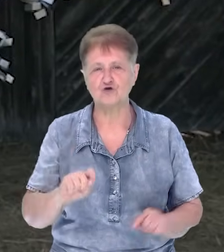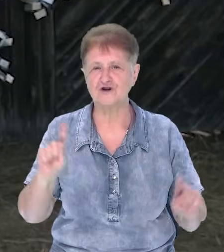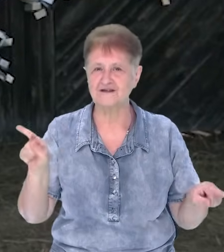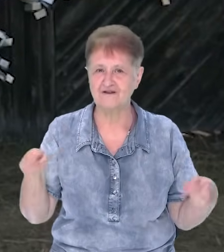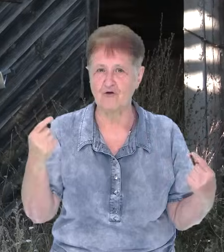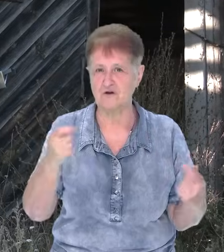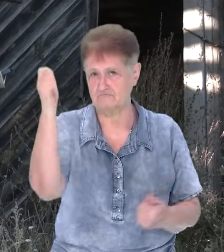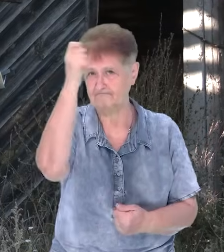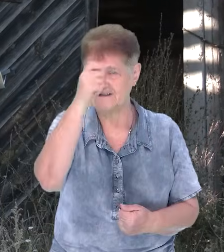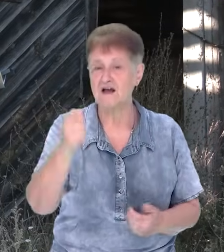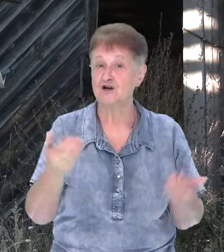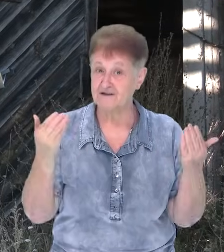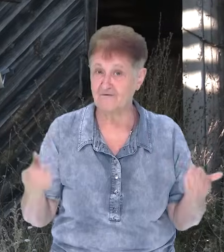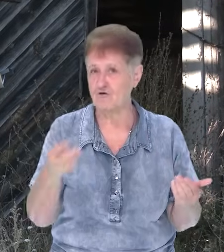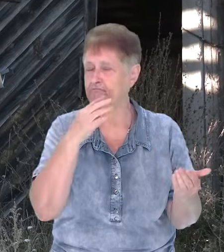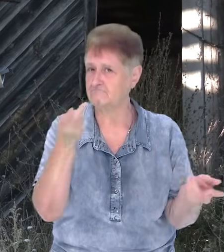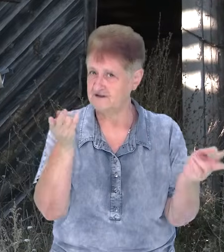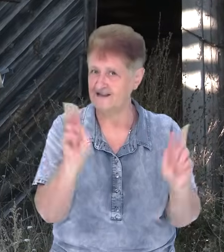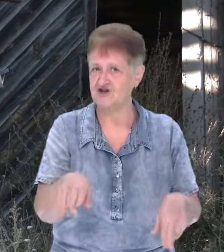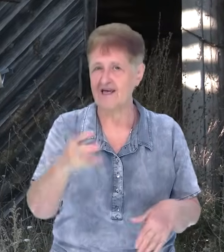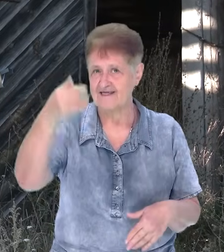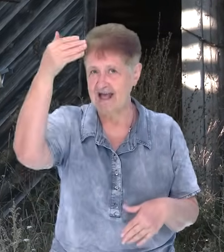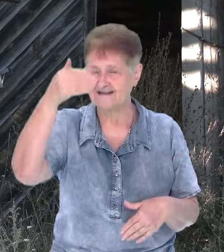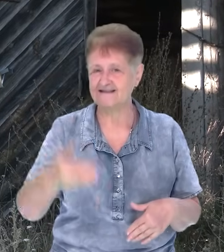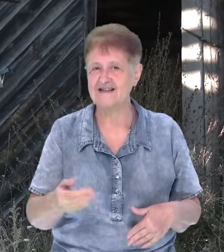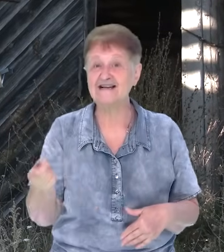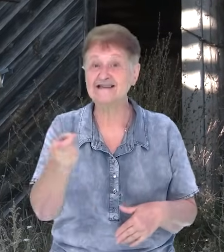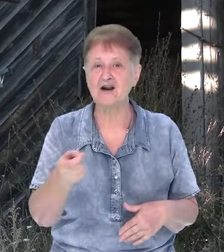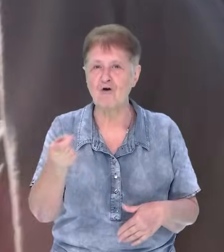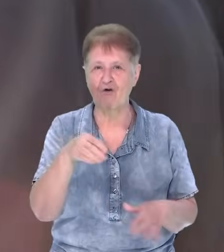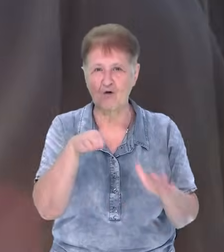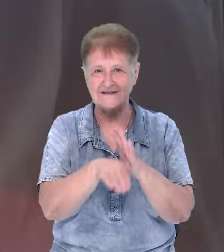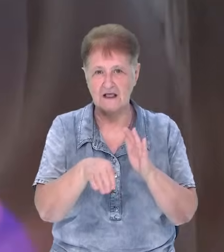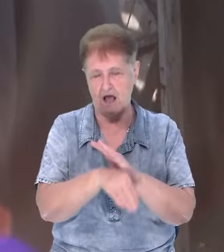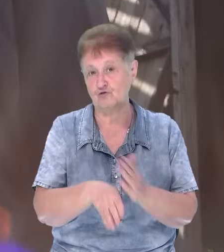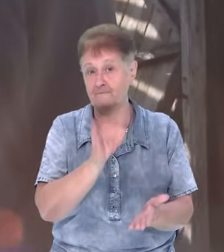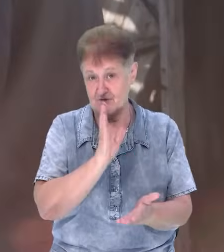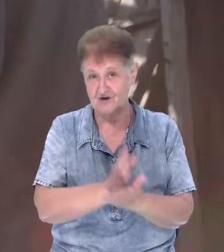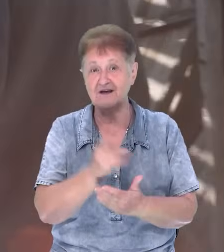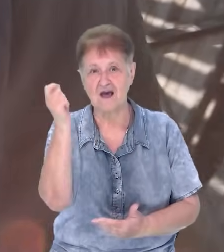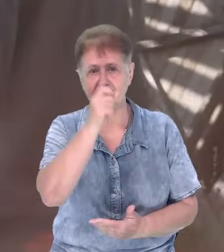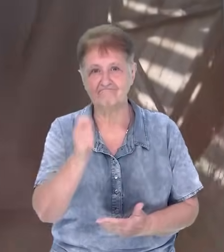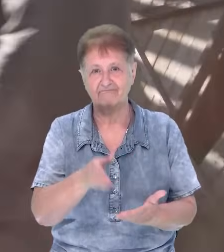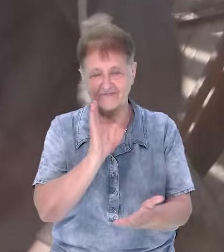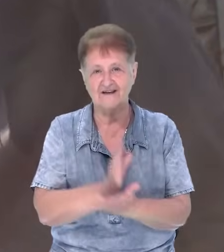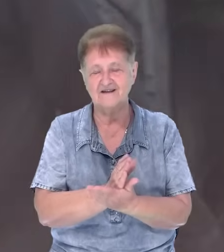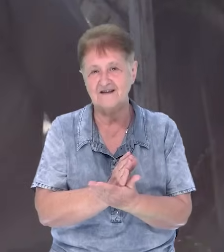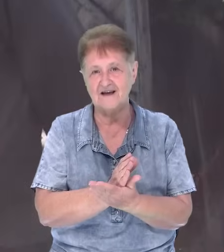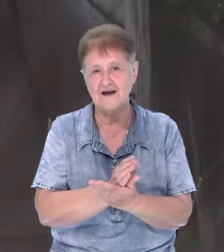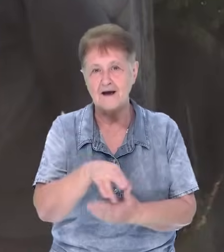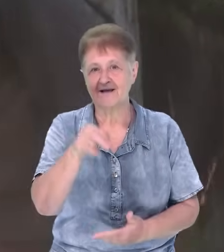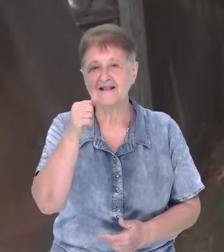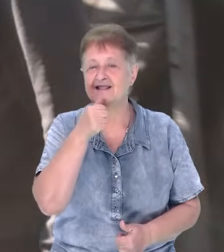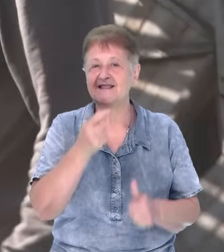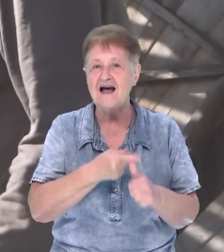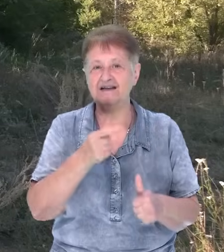створив інсталяцію. Сьогодні вона й досі залишається на стіні зернового складу. Є. Ця інсталяція і назва